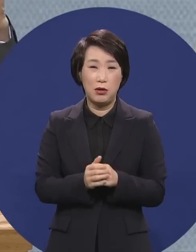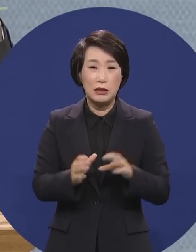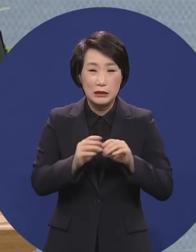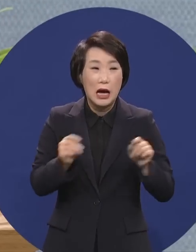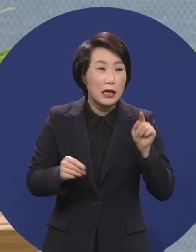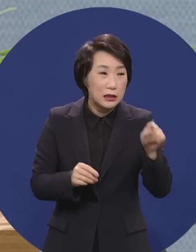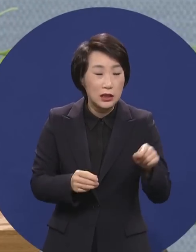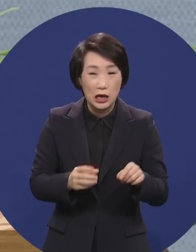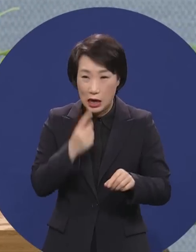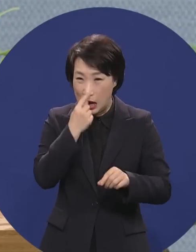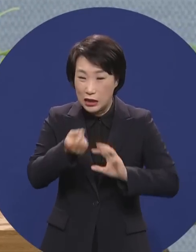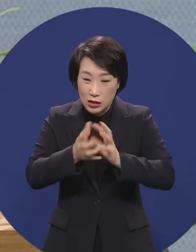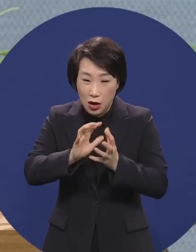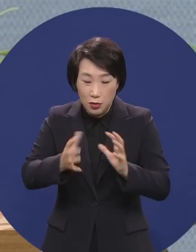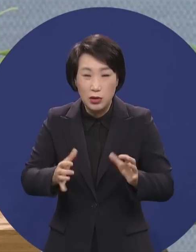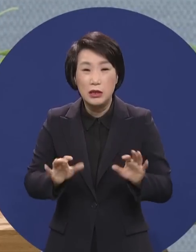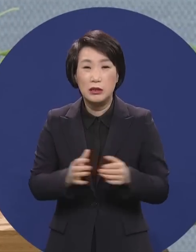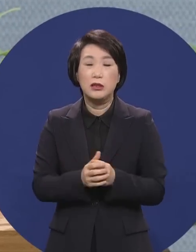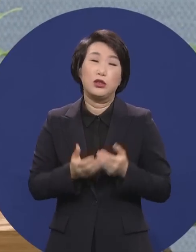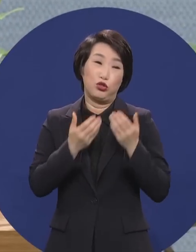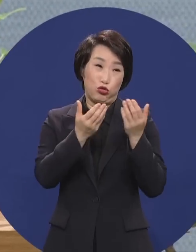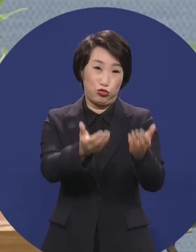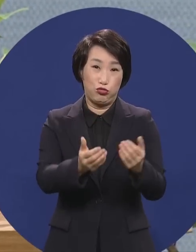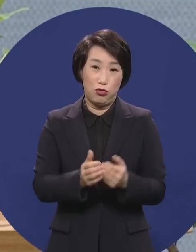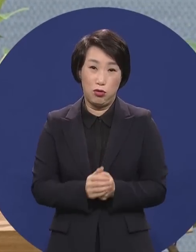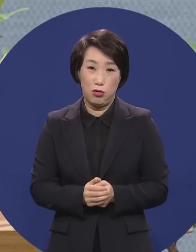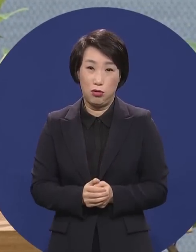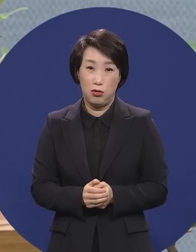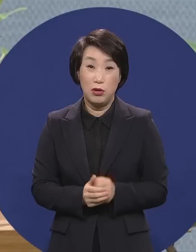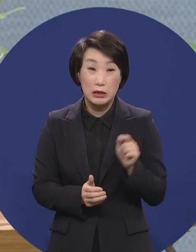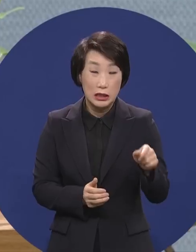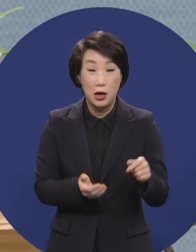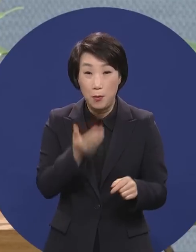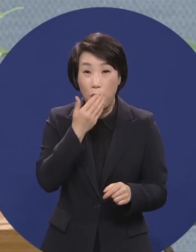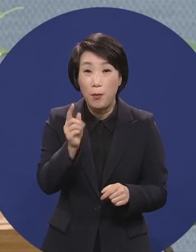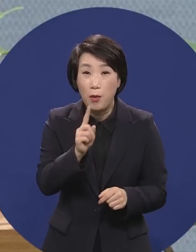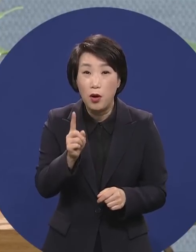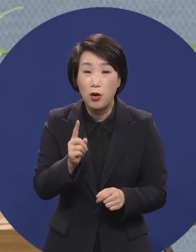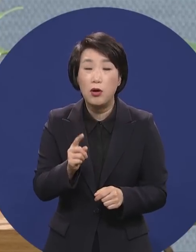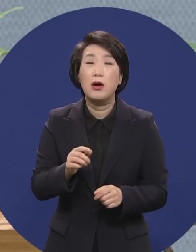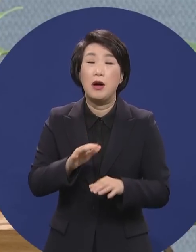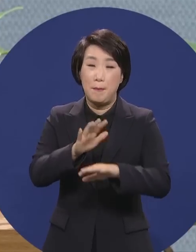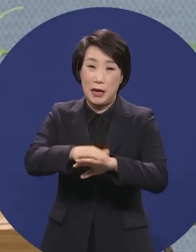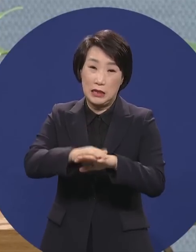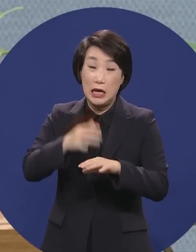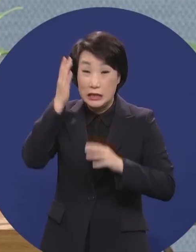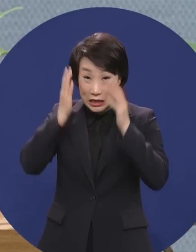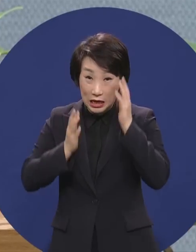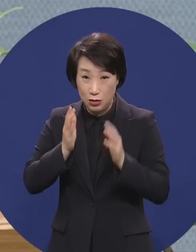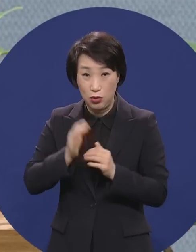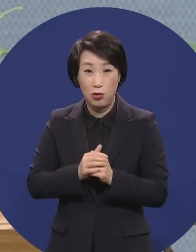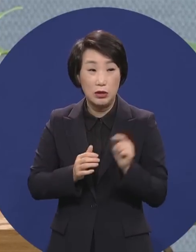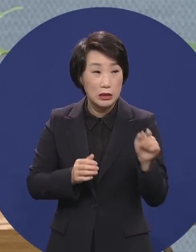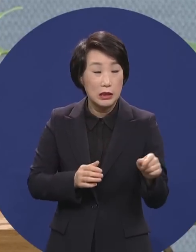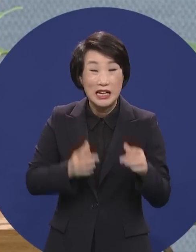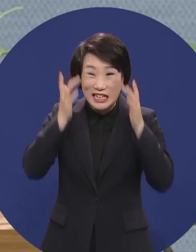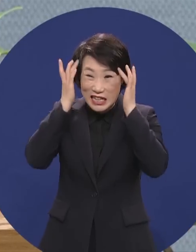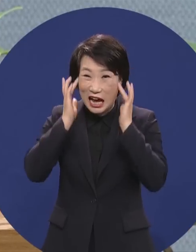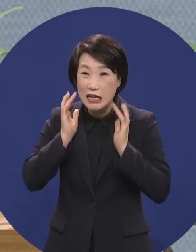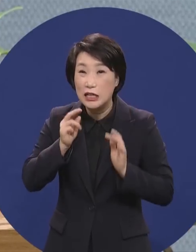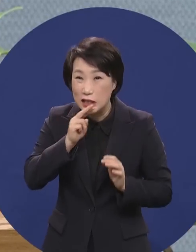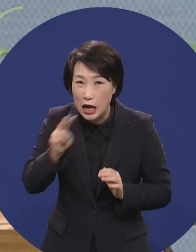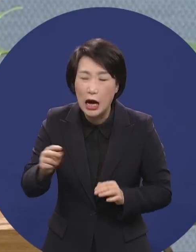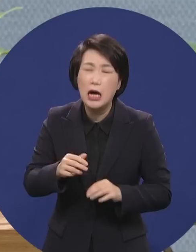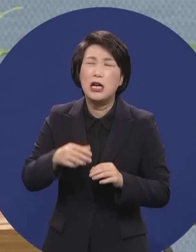내게서 가시덤불과 엉겅퀴를 낼 것이라. 너의 먹을 것은 밭의 채소인즉 네가 땀이